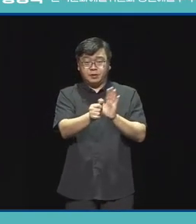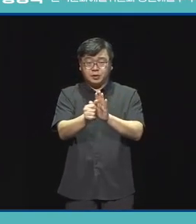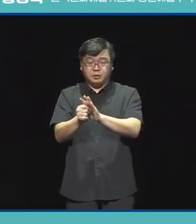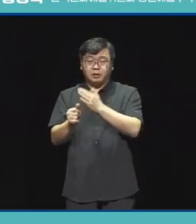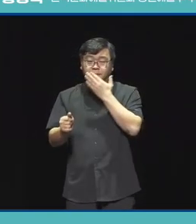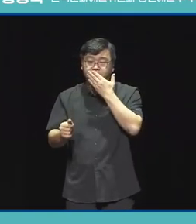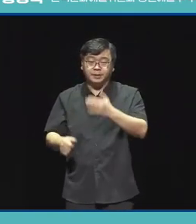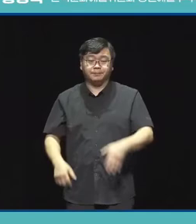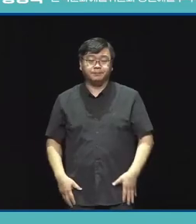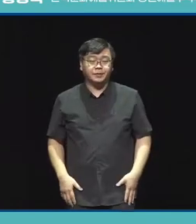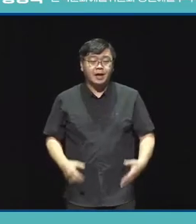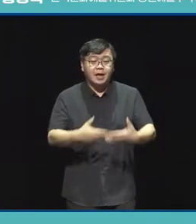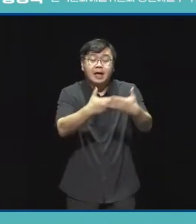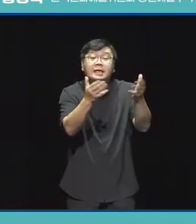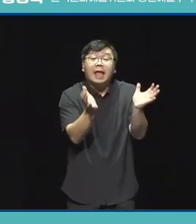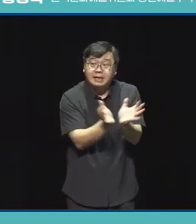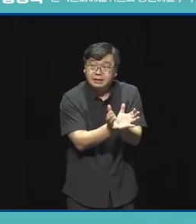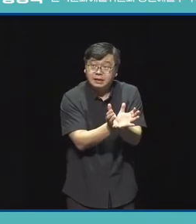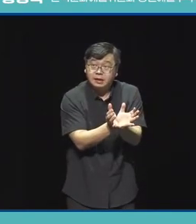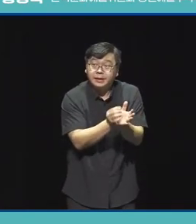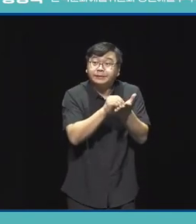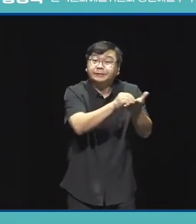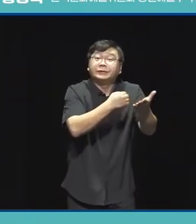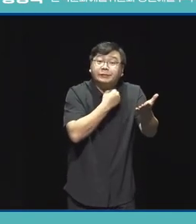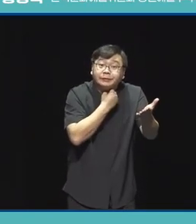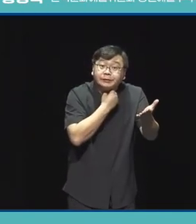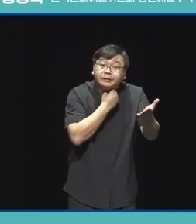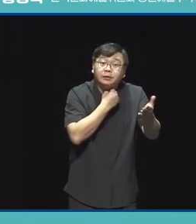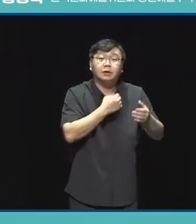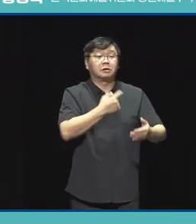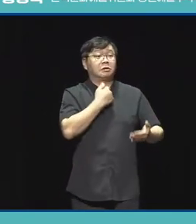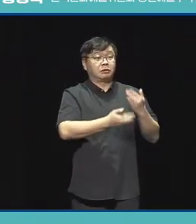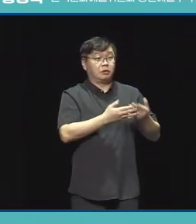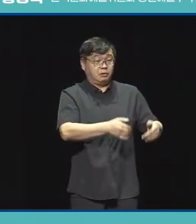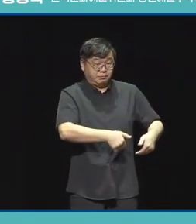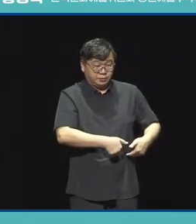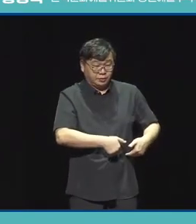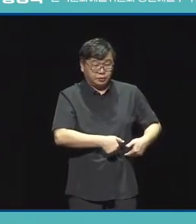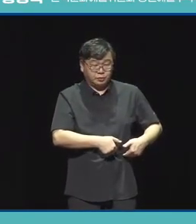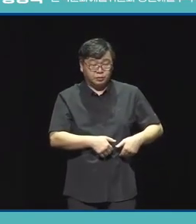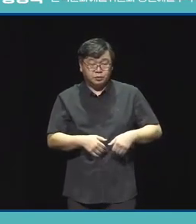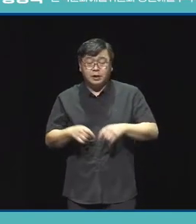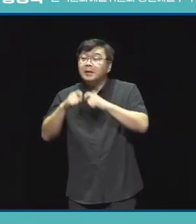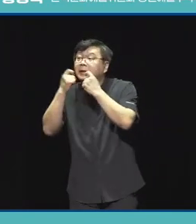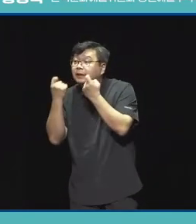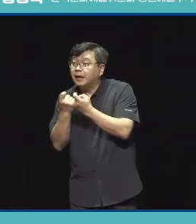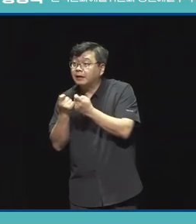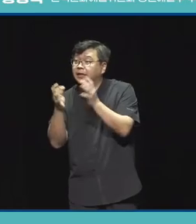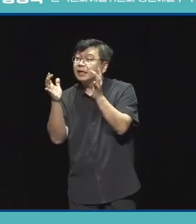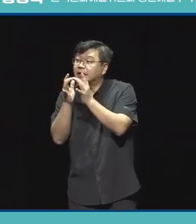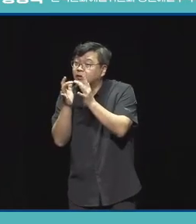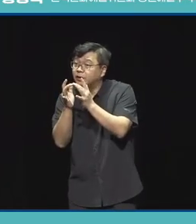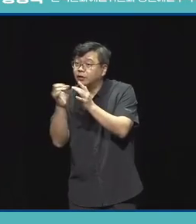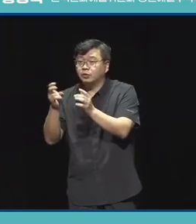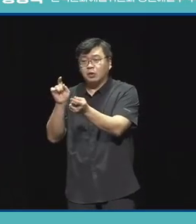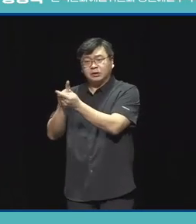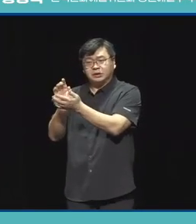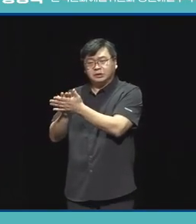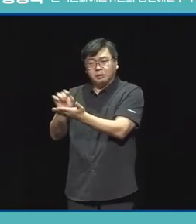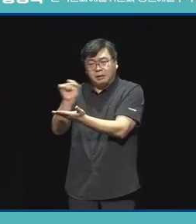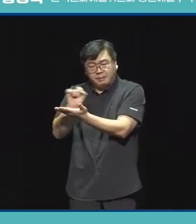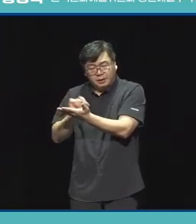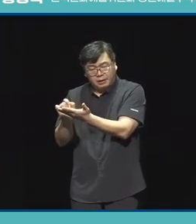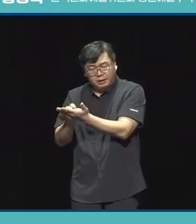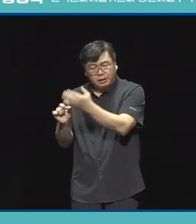단체는 비평 활동 실적이 있는 경우 개인은 온 오프라인 매체에서 공인예술 분야 비평 활동은 실적이 시편